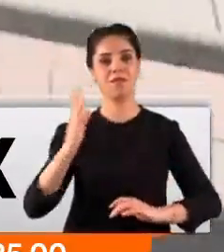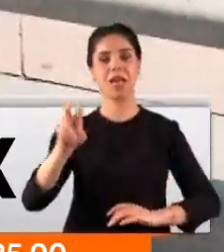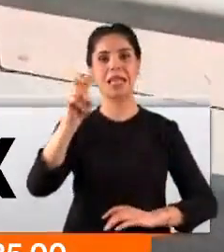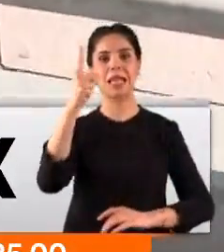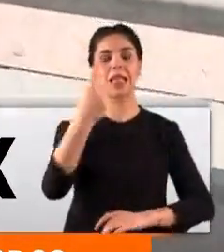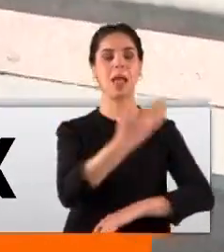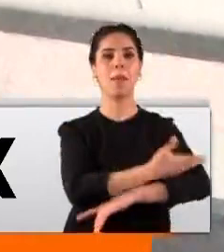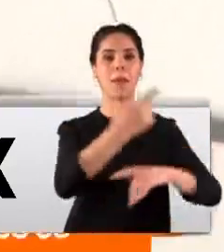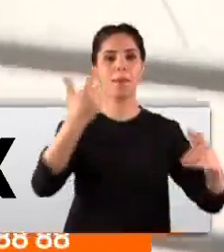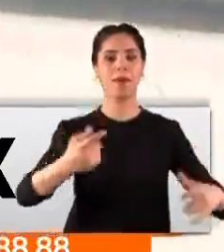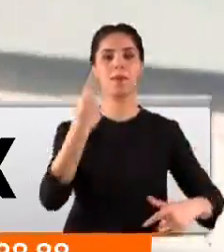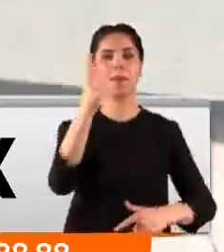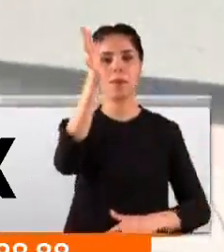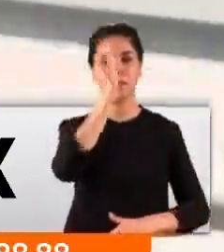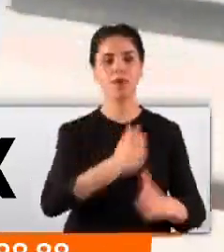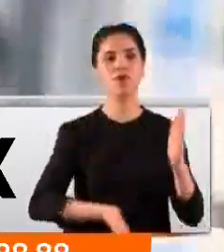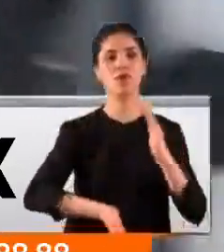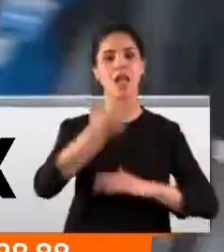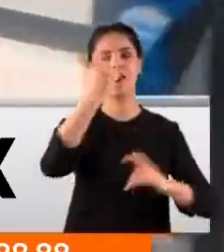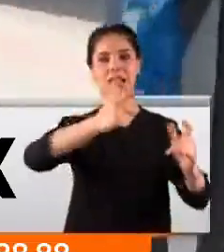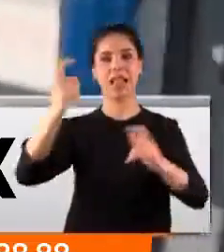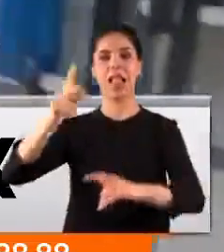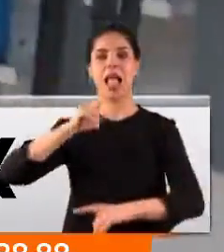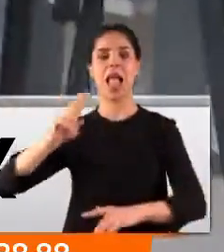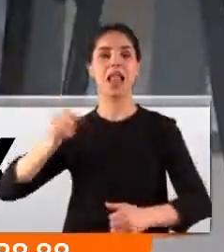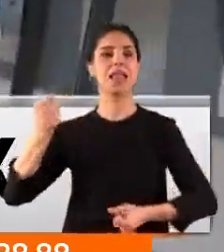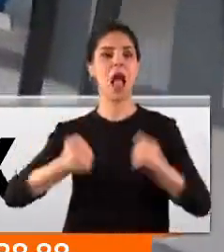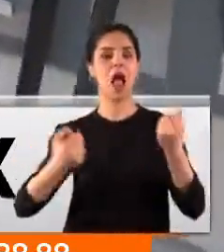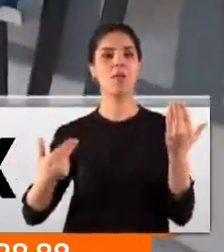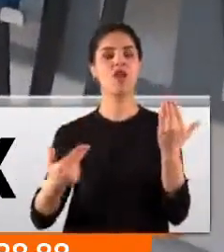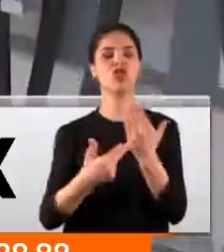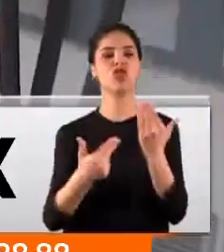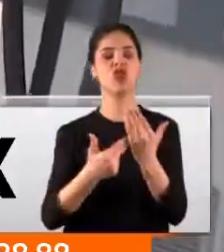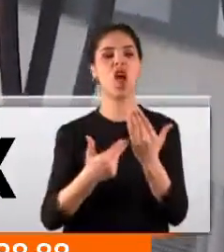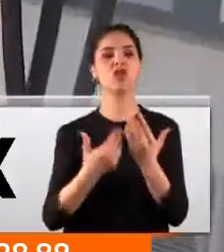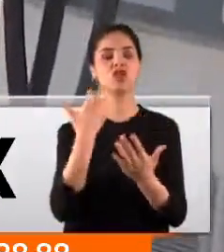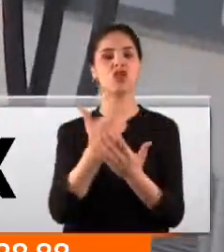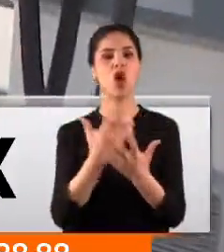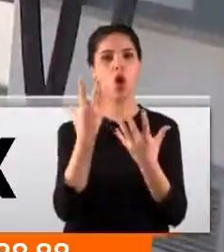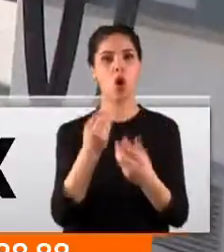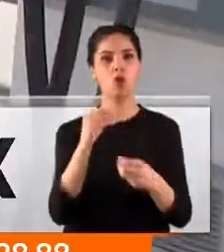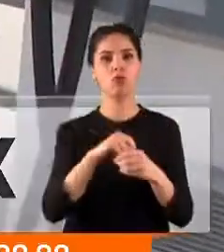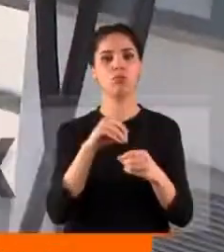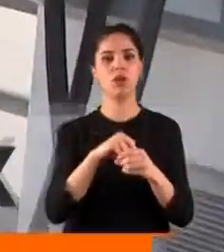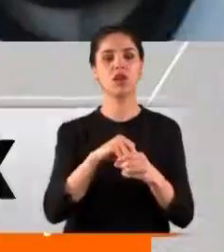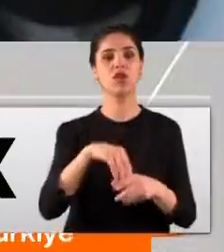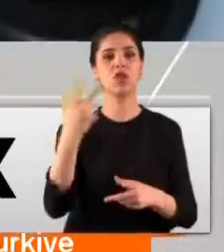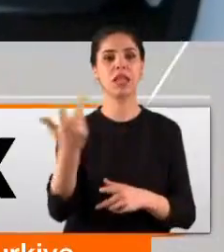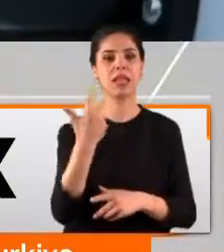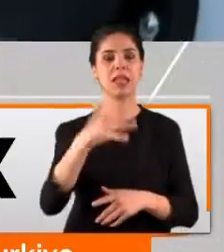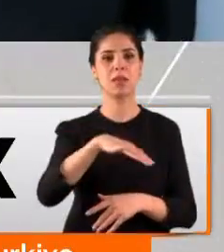ilde 1500'den fazla noktada elektrikli araçların şarj edilebilmesi için hızlı istasyonlar